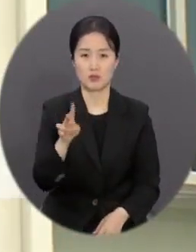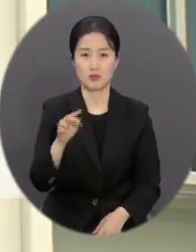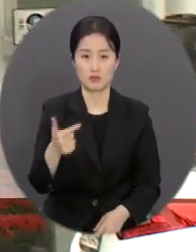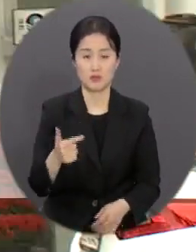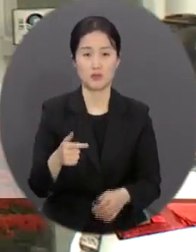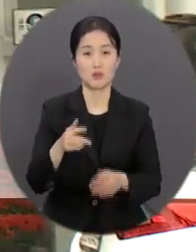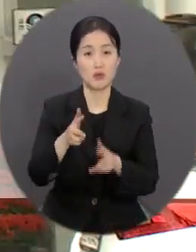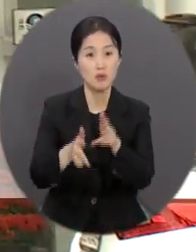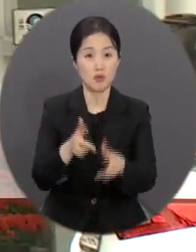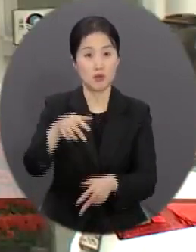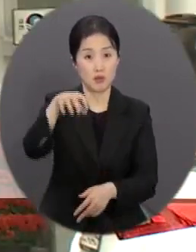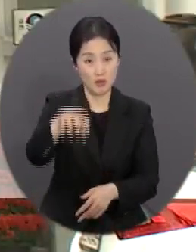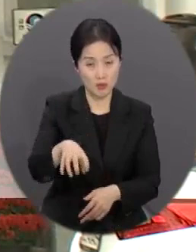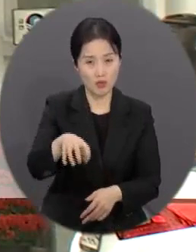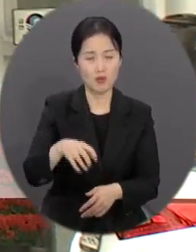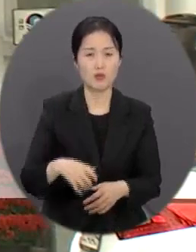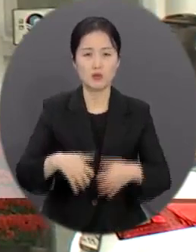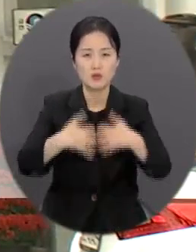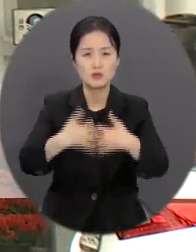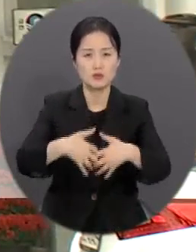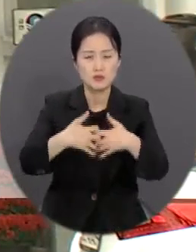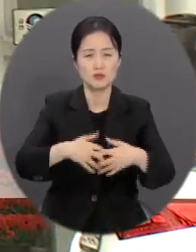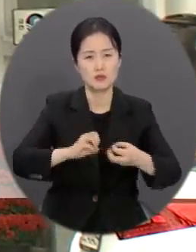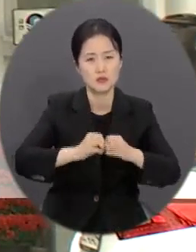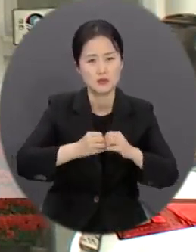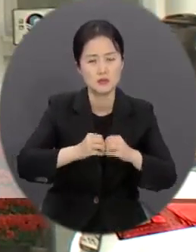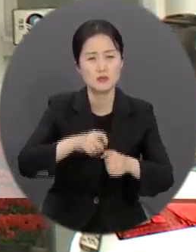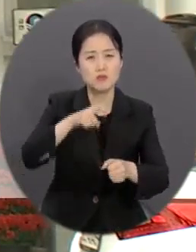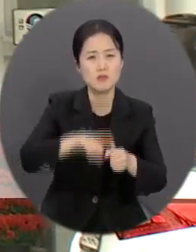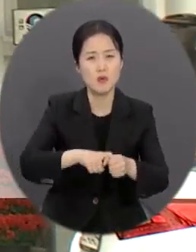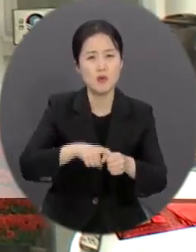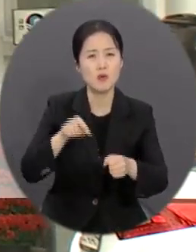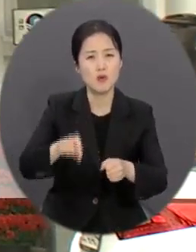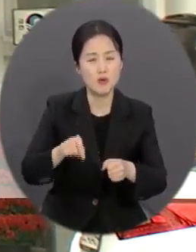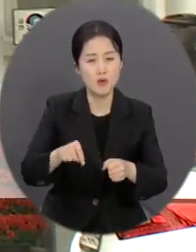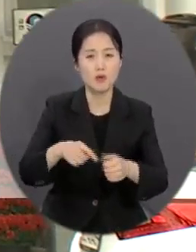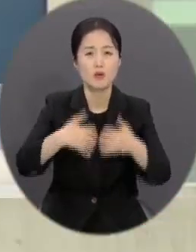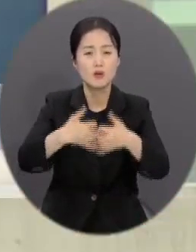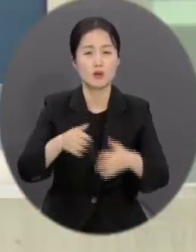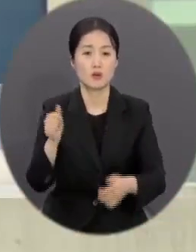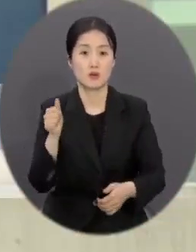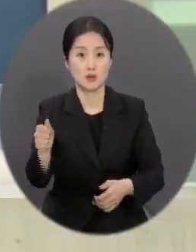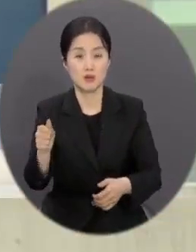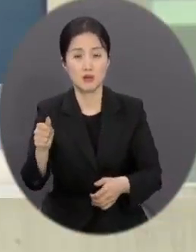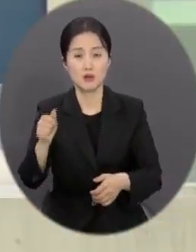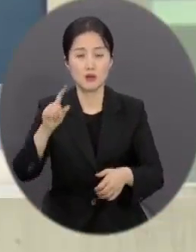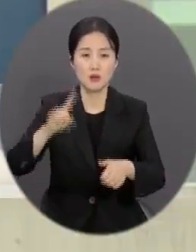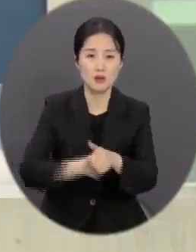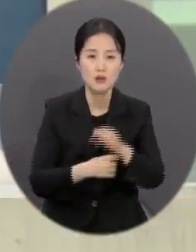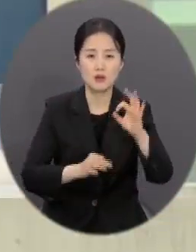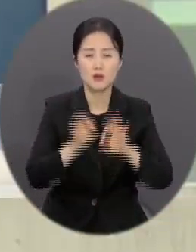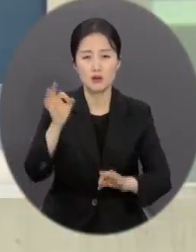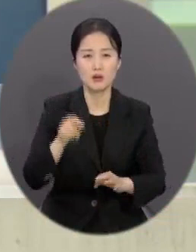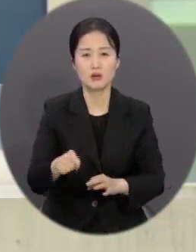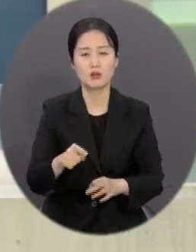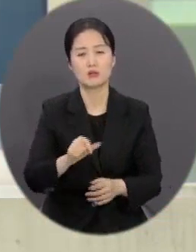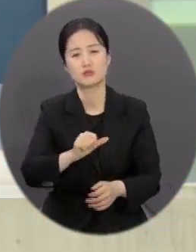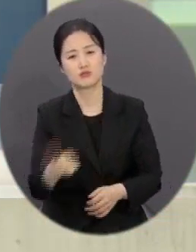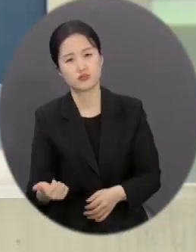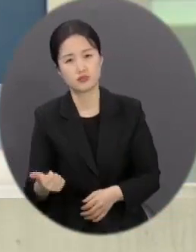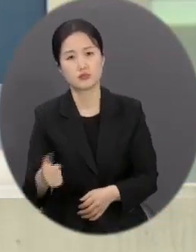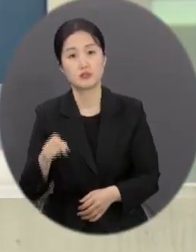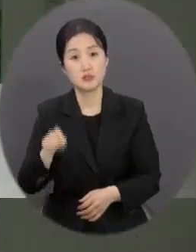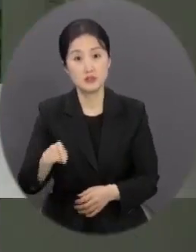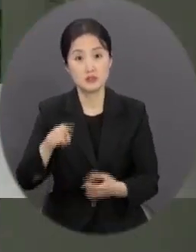세탁기 모터를 조립하는 로봇을 작동하다 옆에 있던 청소 작업자를 숨지게 한 혐의로 50대 남성을 붙잡아